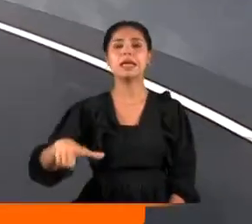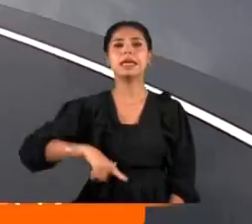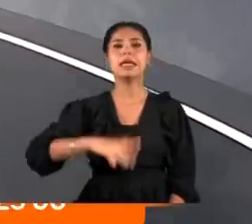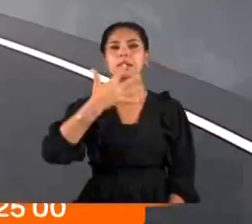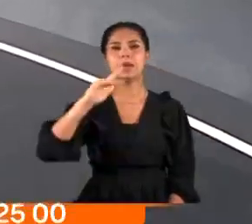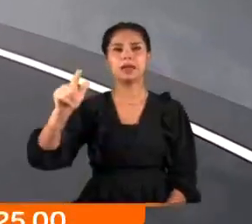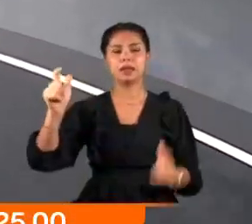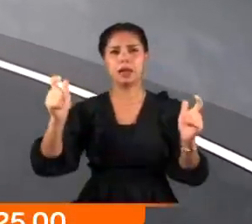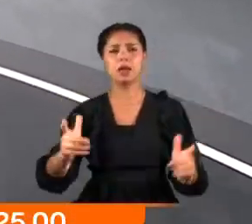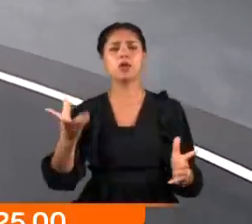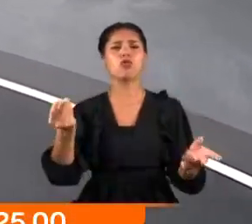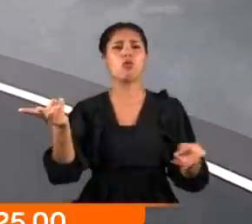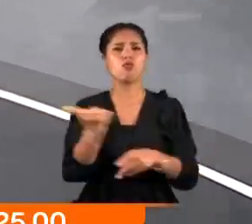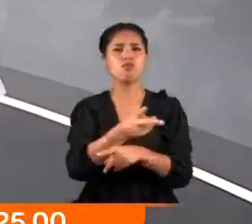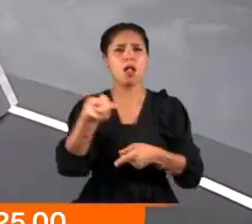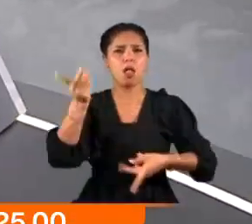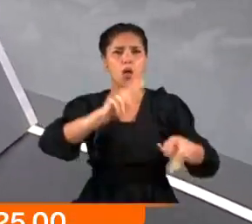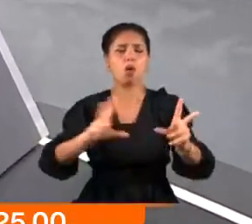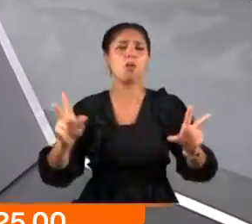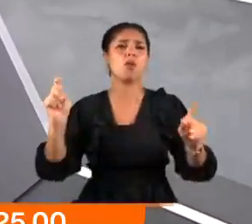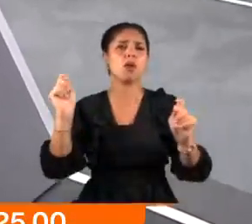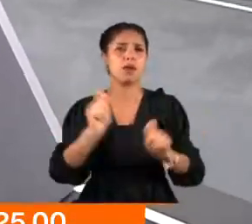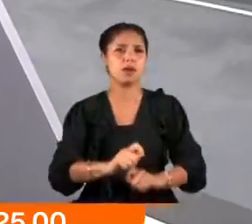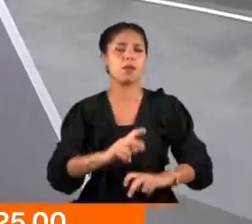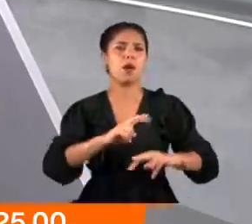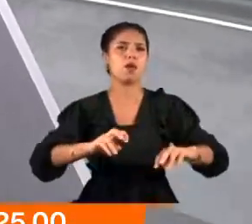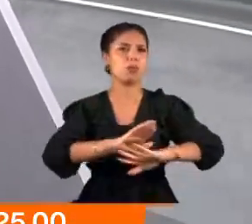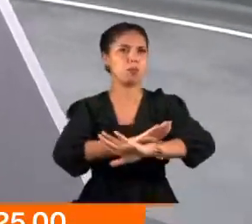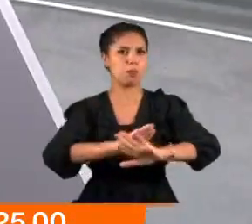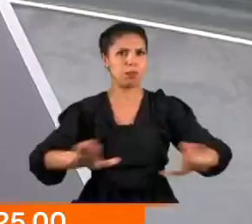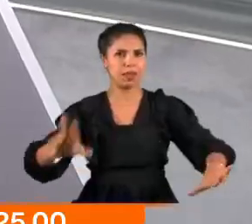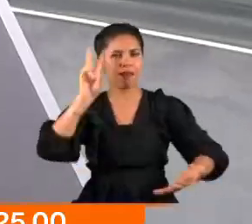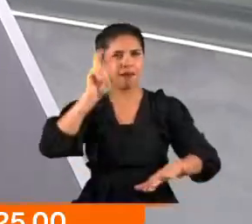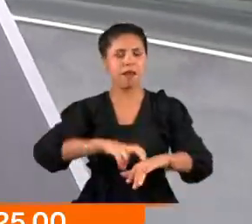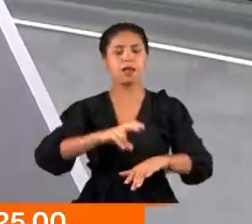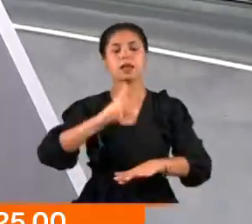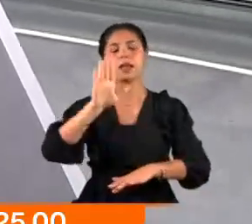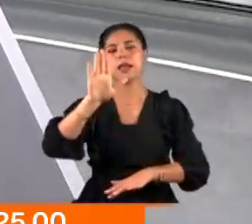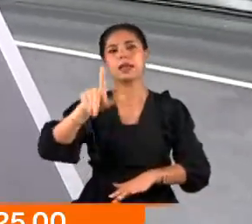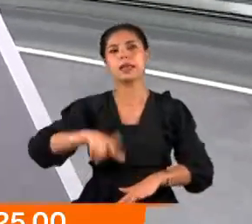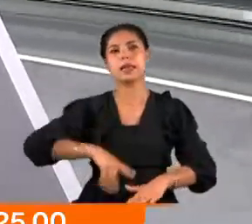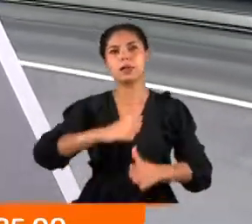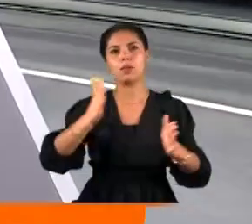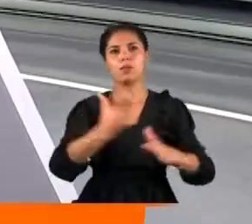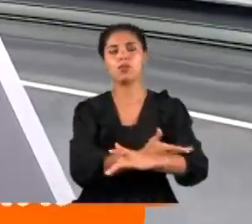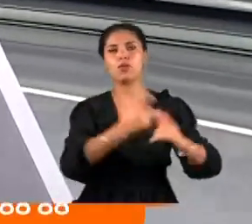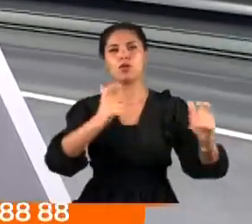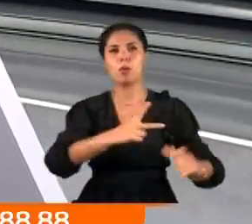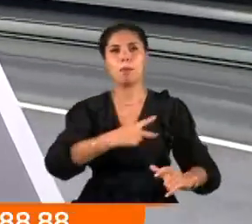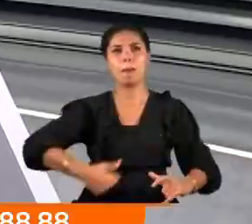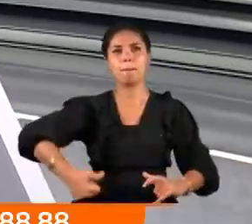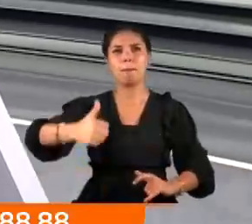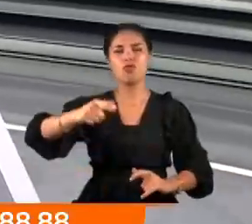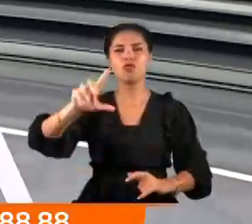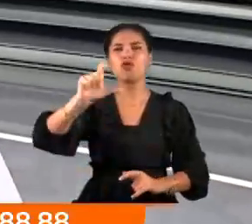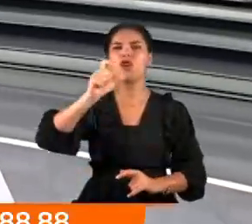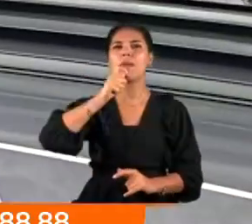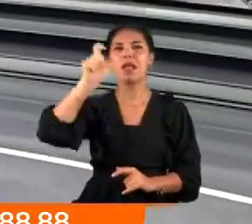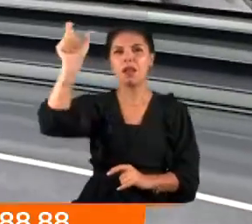İzmir Körfezi'nde binlerce balığın ölümüyle ilgili yapılan inceleme bitti. Hatırlarsanız İzmir Büyükşehir Belediye Başkanı Cemil Tugay o